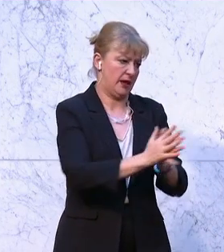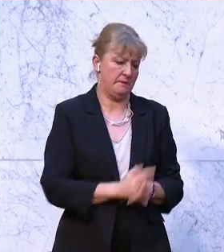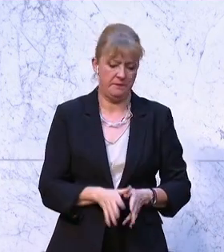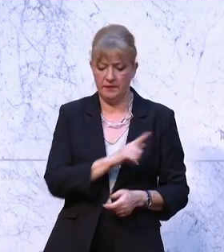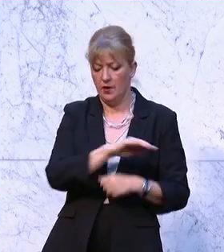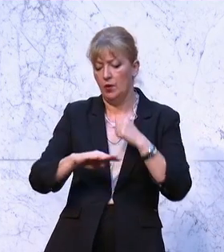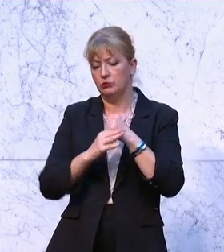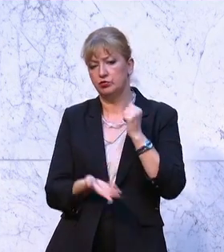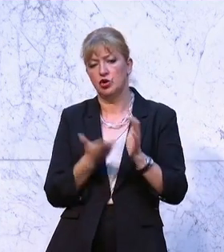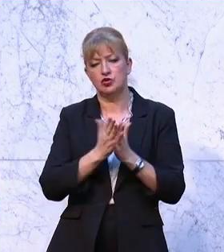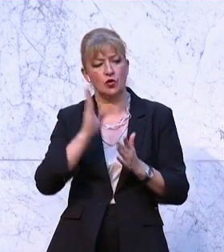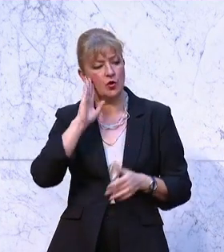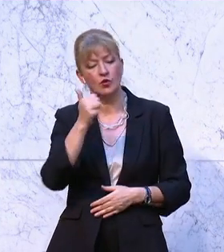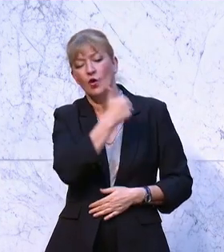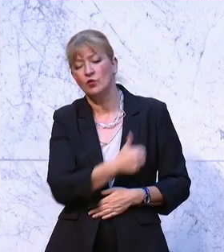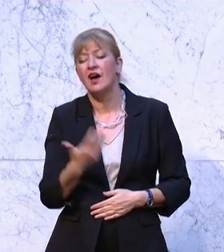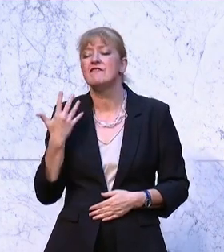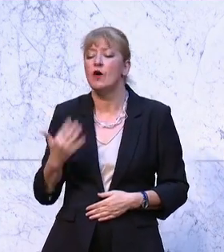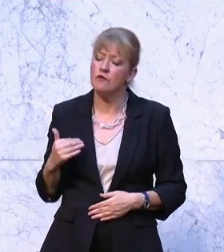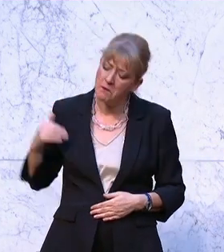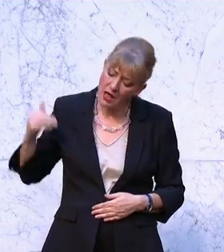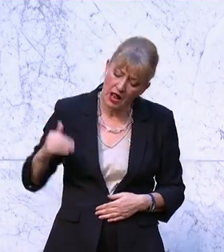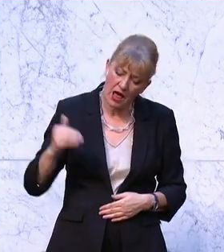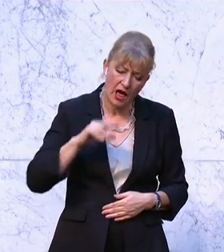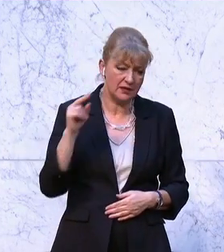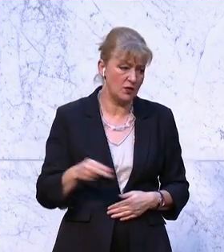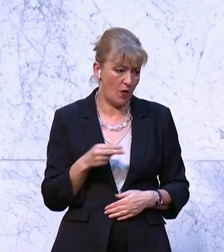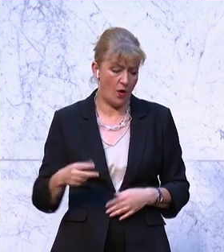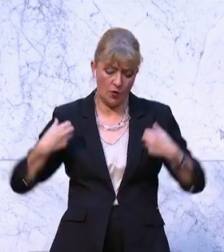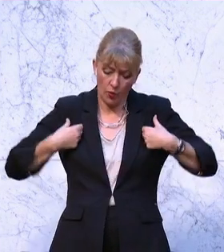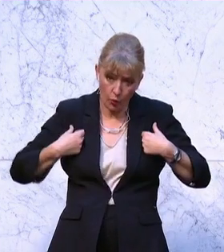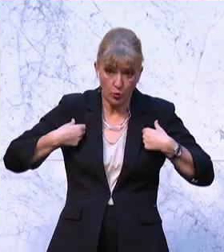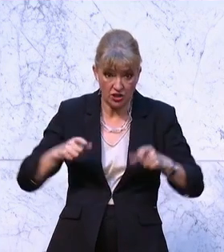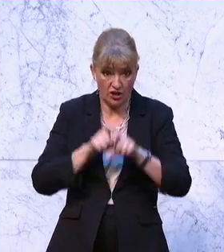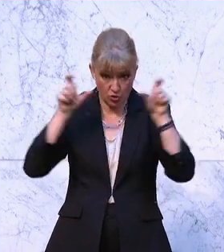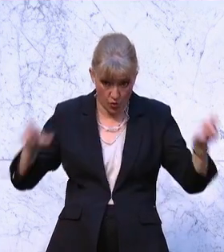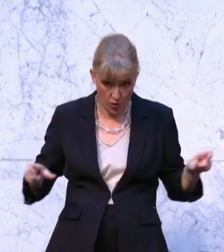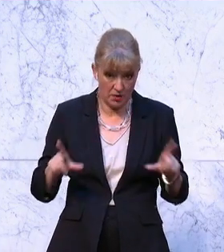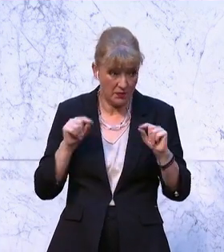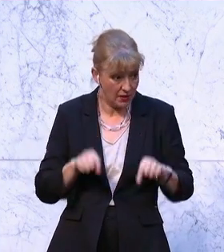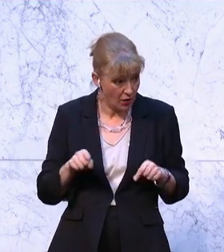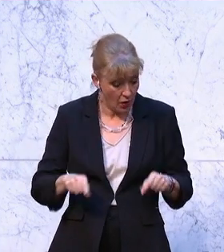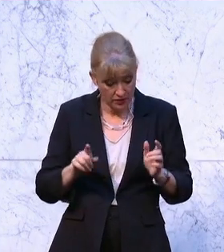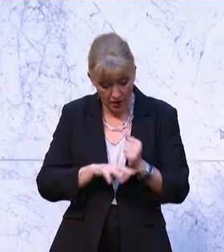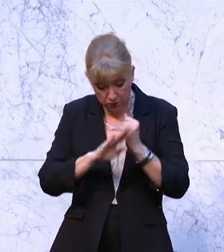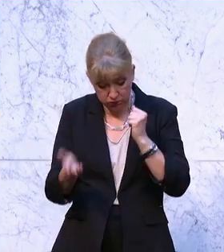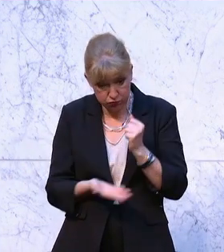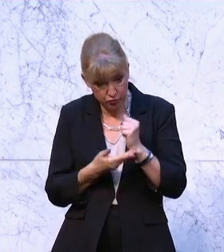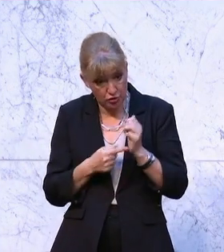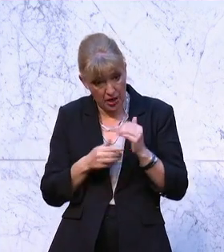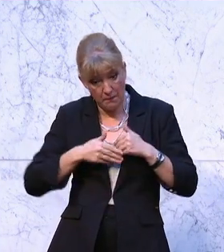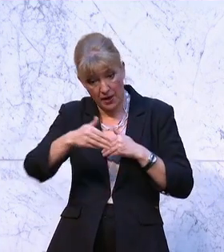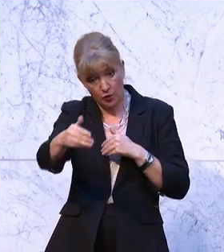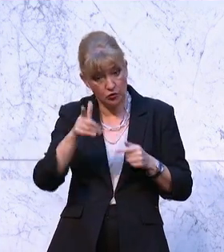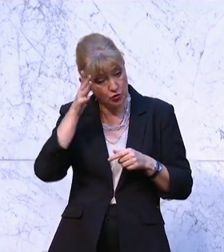wir heute schon gehört, 105 Milliarden Euro Rucksack, das Sie in dieser Budgetperiode für die